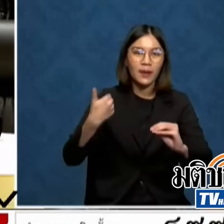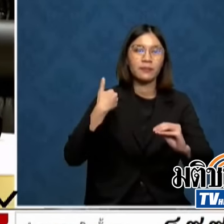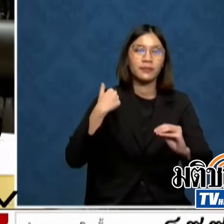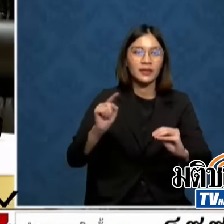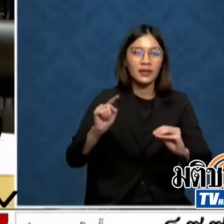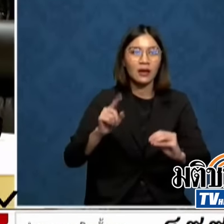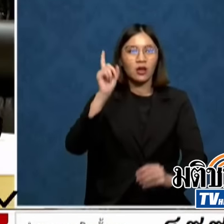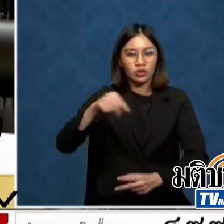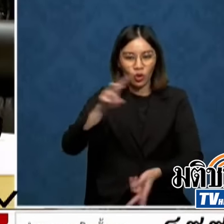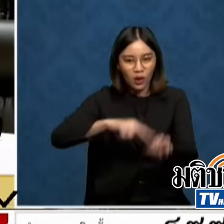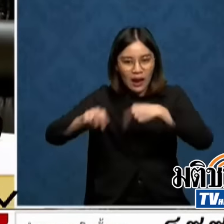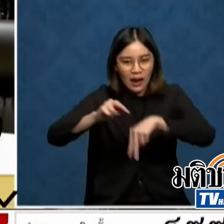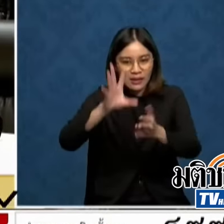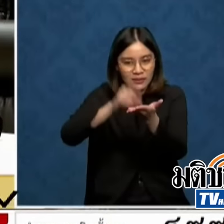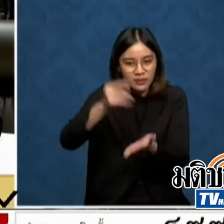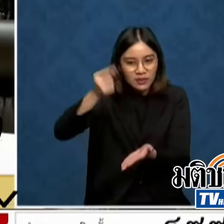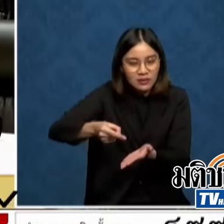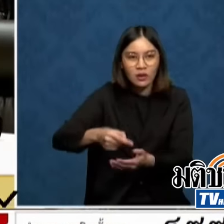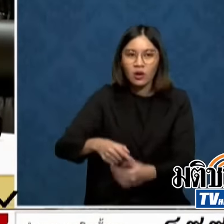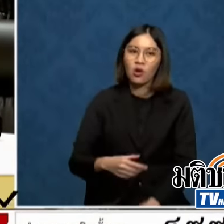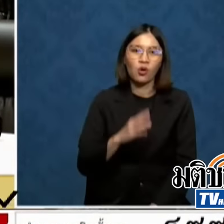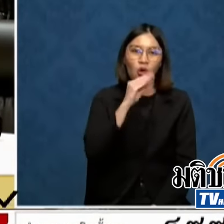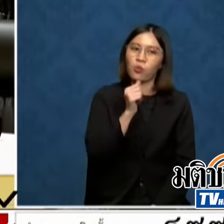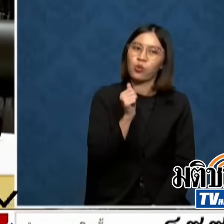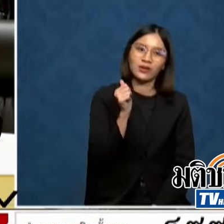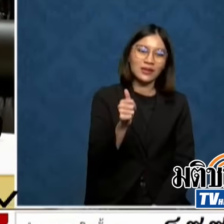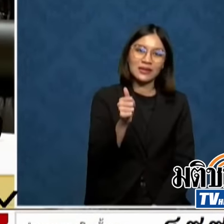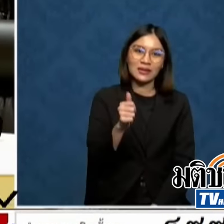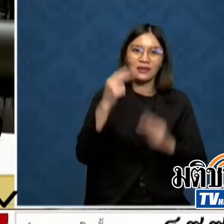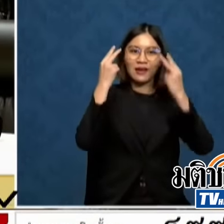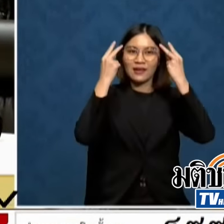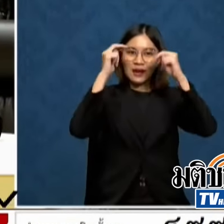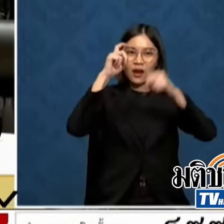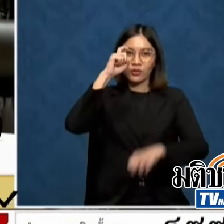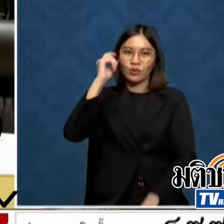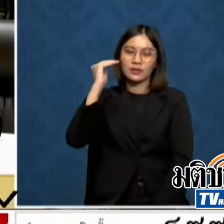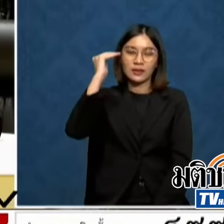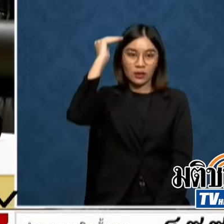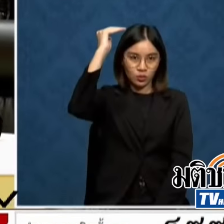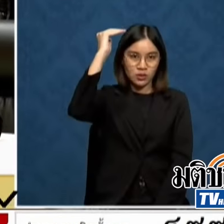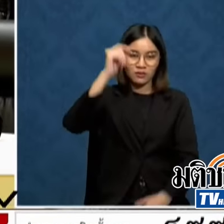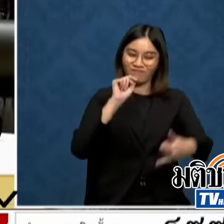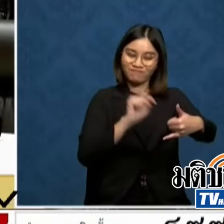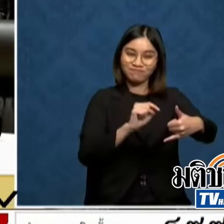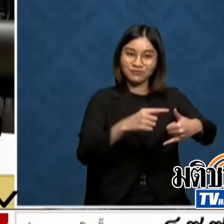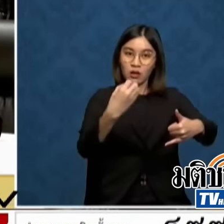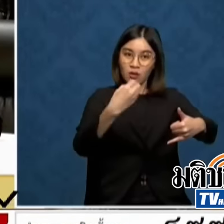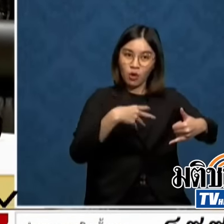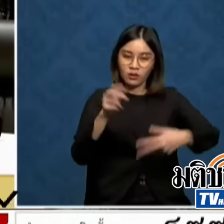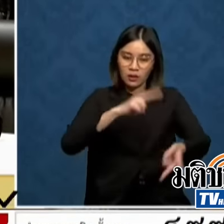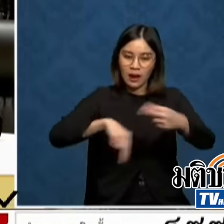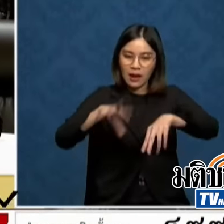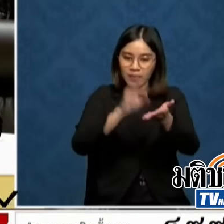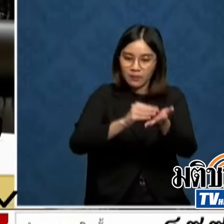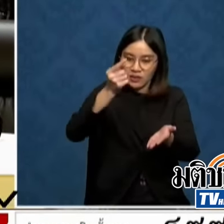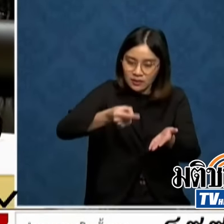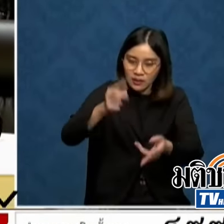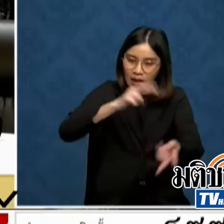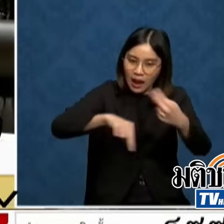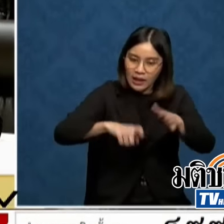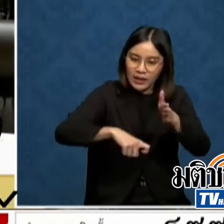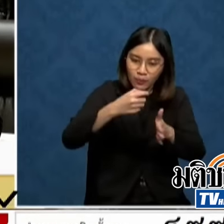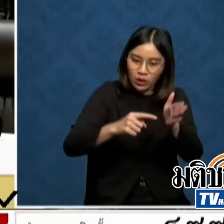อกว่าต้องตามหาความจริงให้ได้พูดอย่างเท่เลยท่านนายกเศรษฐาทวีสินบอกว่าต้องตามล่าหาความจริงให้ได้ต้อง